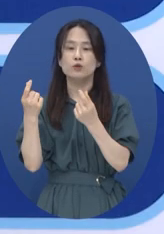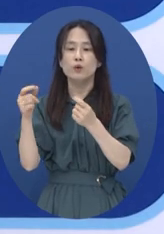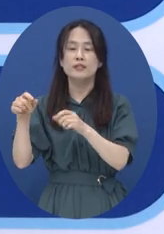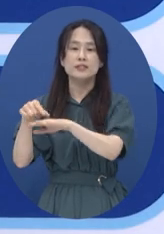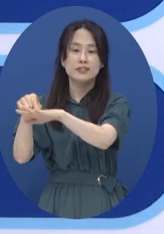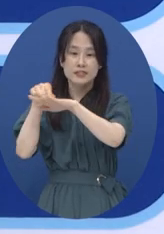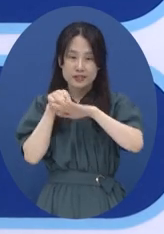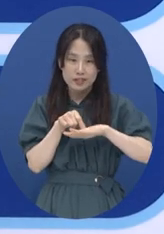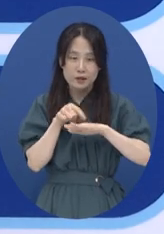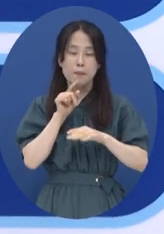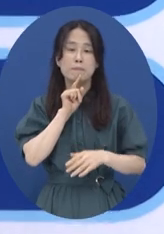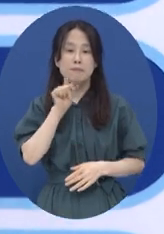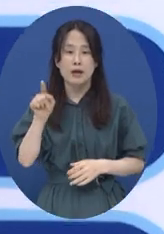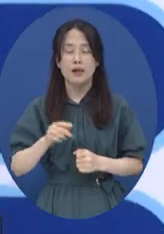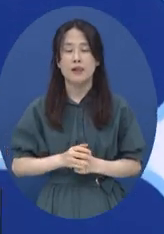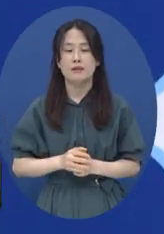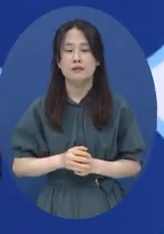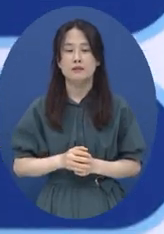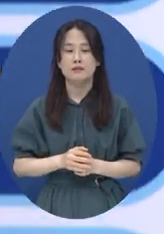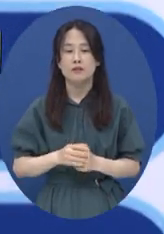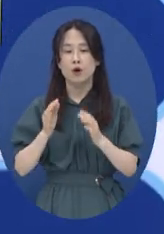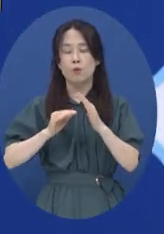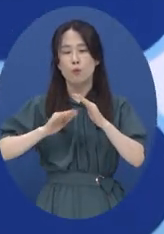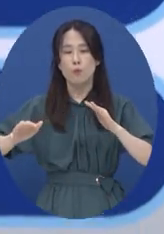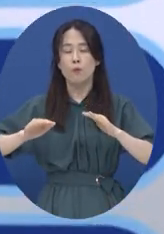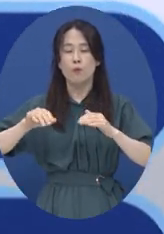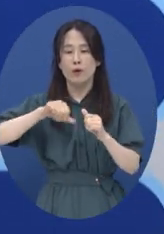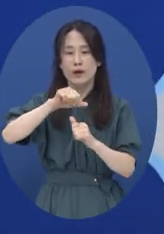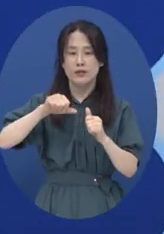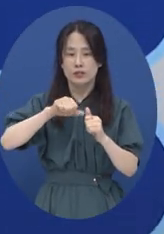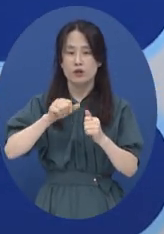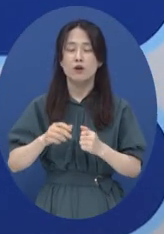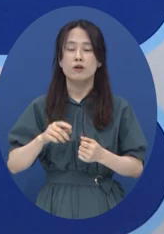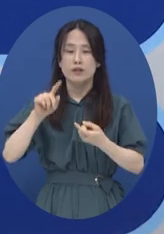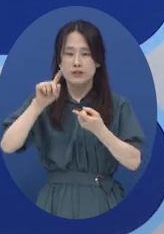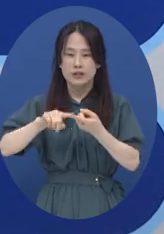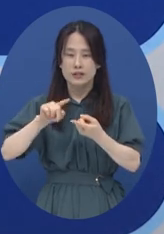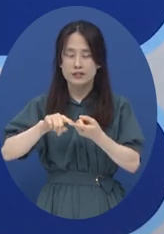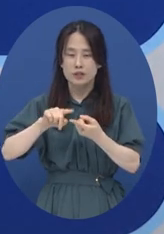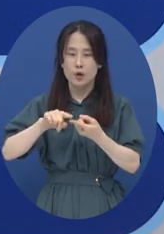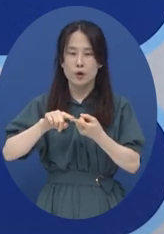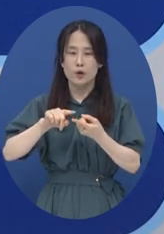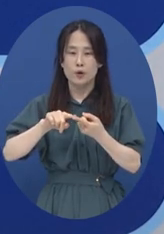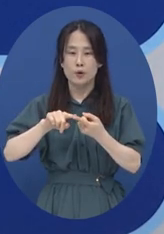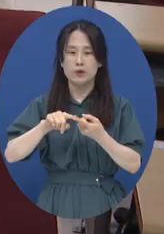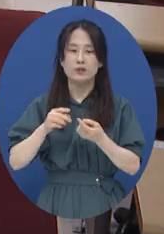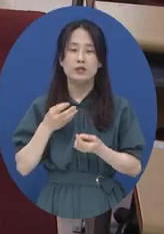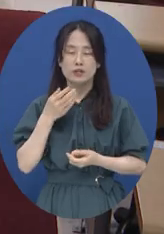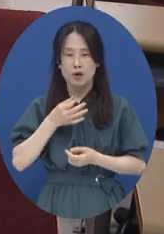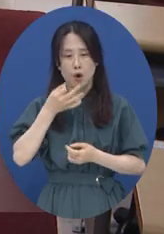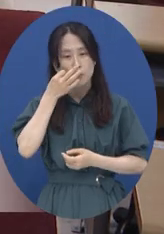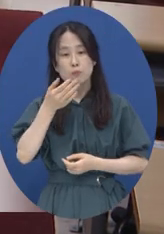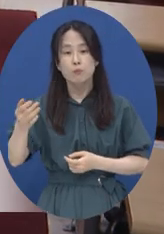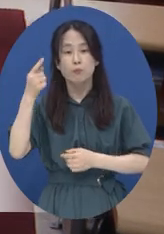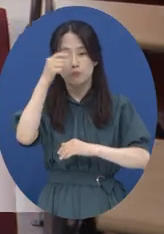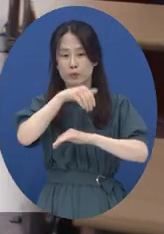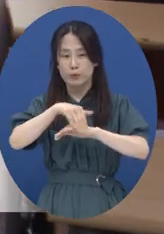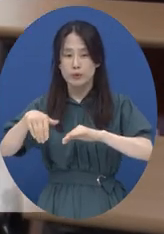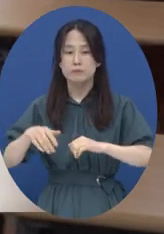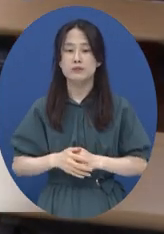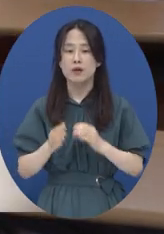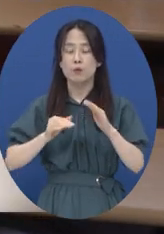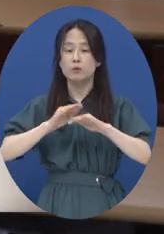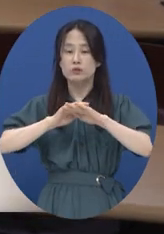밝혔고, 방역과 재난을 위한 공공행정 관련 입찰 편의를 제공하겠다는 뜻을 내비쳤습니다. 또한